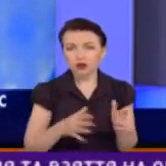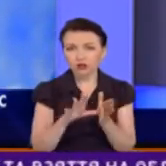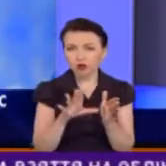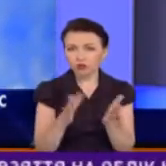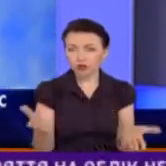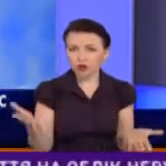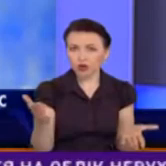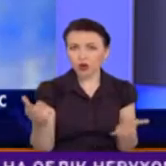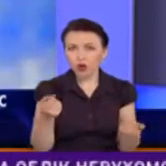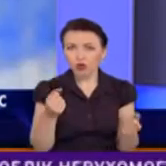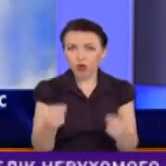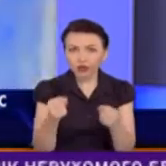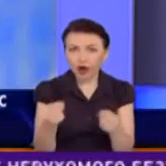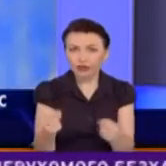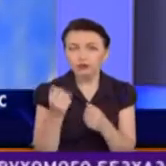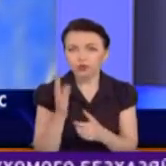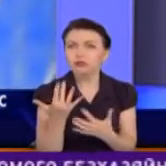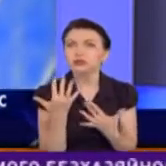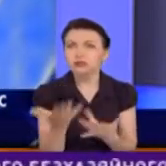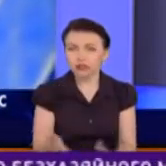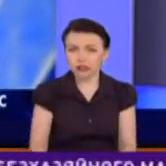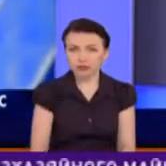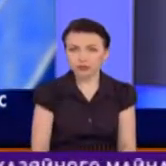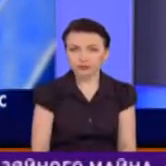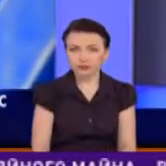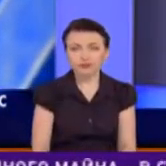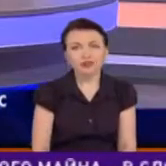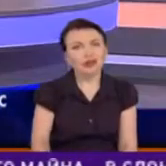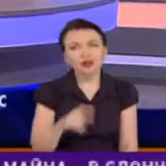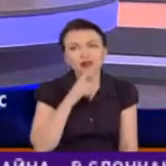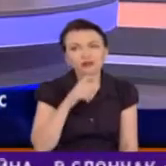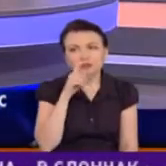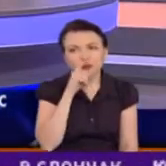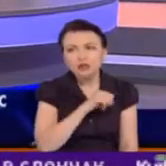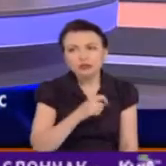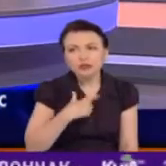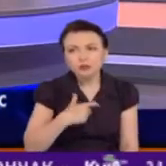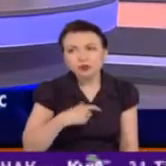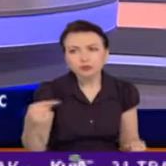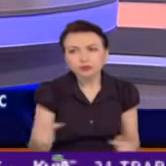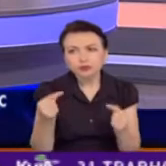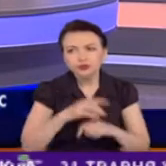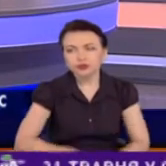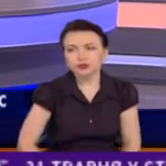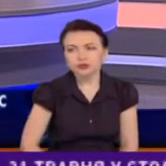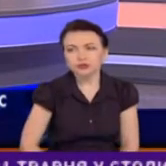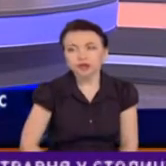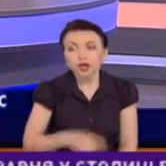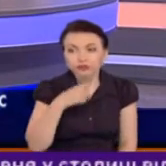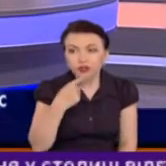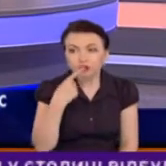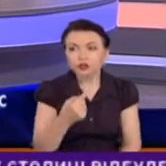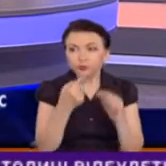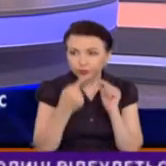ДТЕК будемо колихати, не знамо скільки. Ні. Ви не розумієте, що ви самі собі зараз протирічите? Ви тільки що кажете, що ви